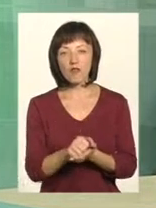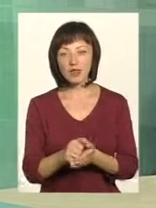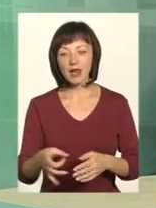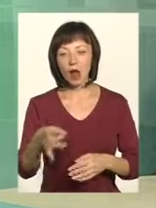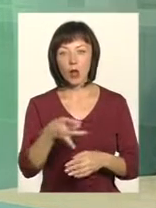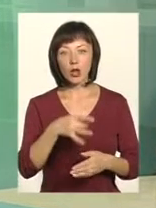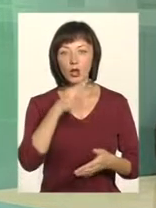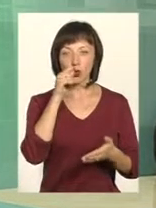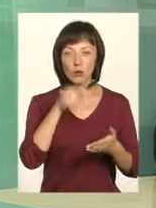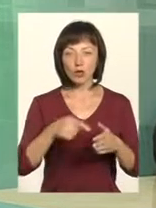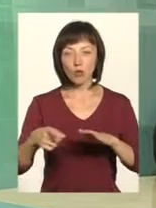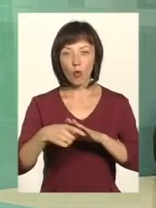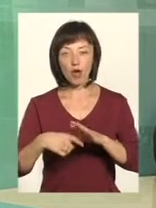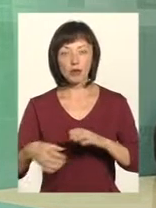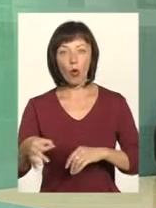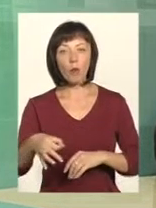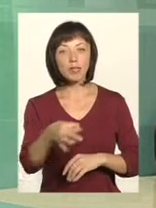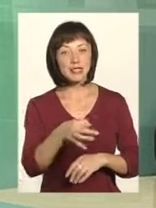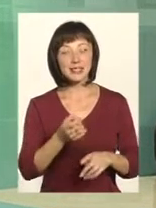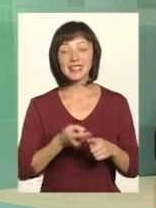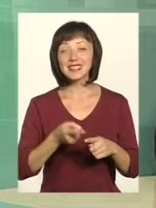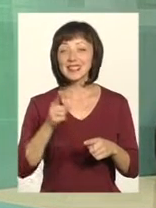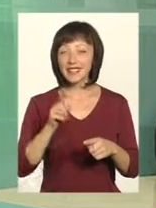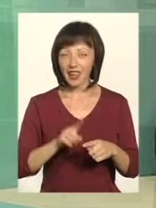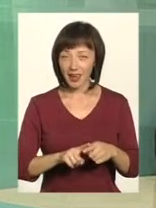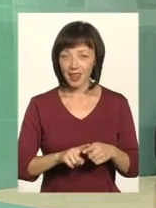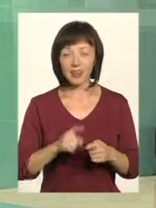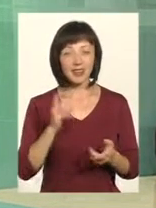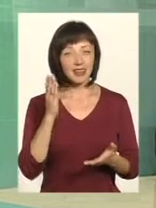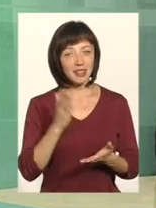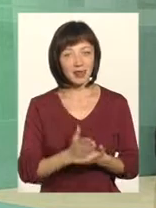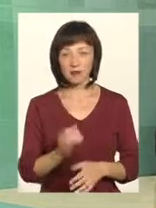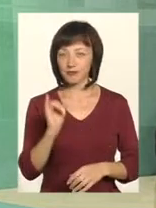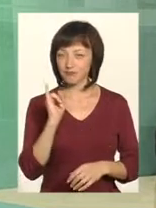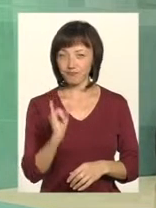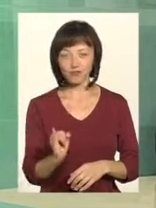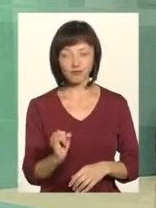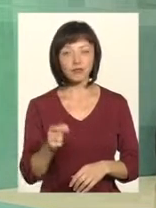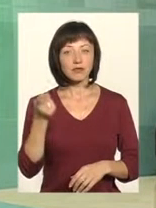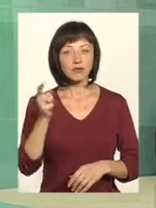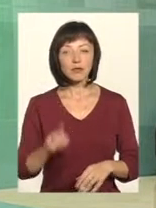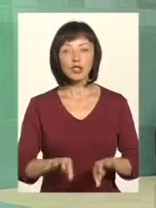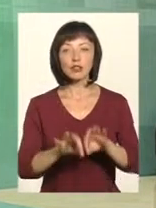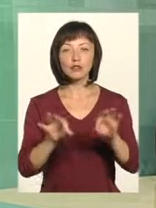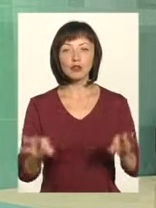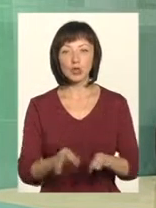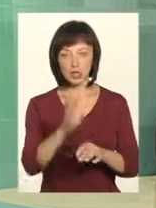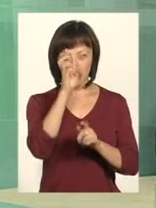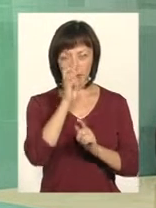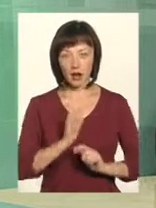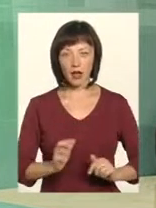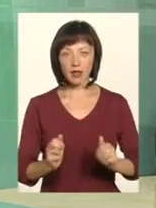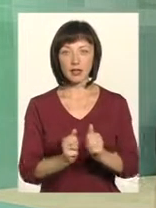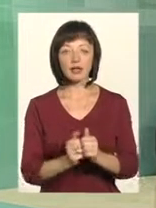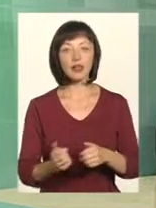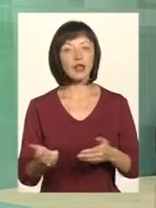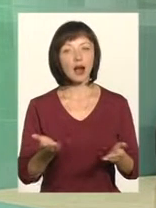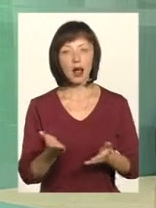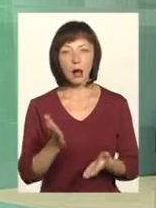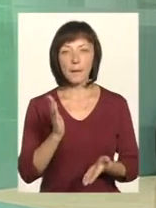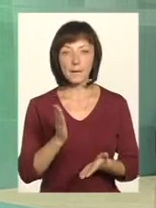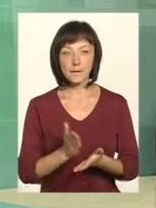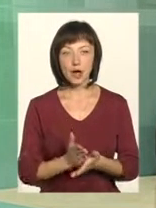областей. Що само по собі є негативним, оскільки жодна країна, яка